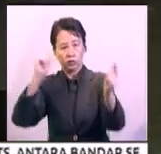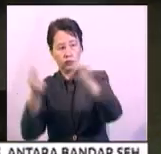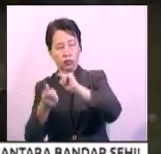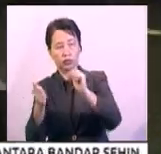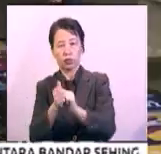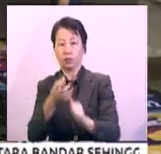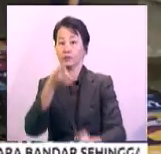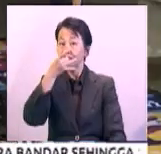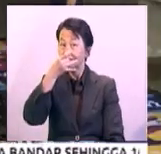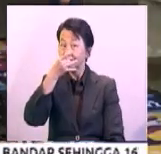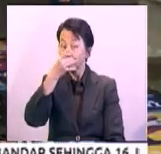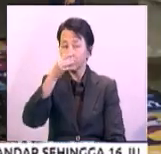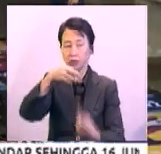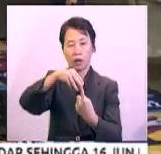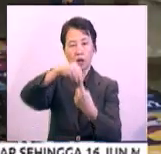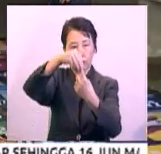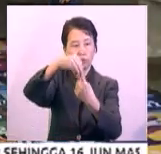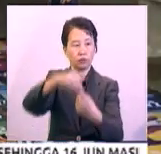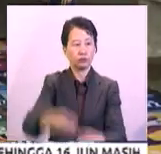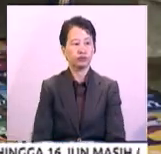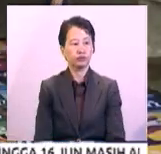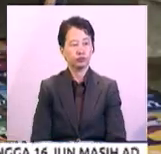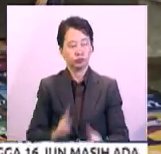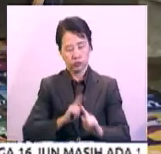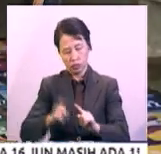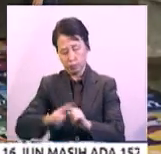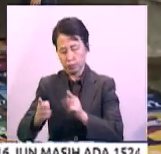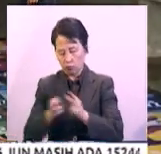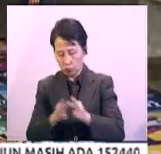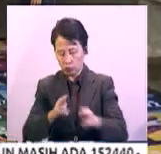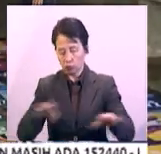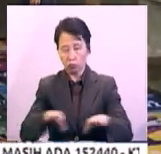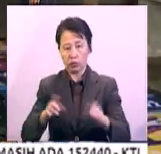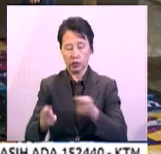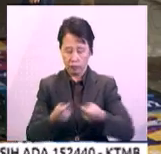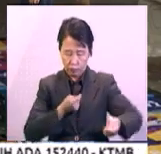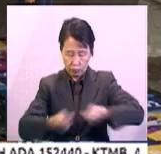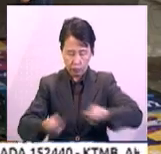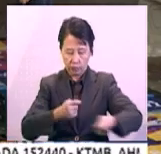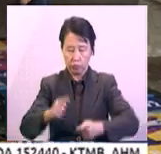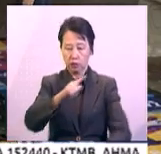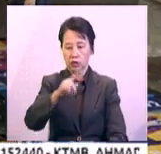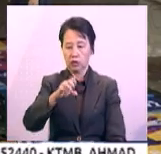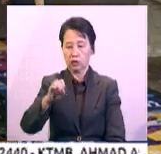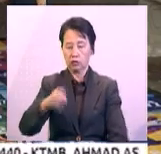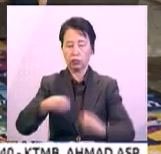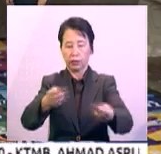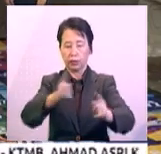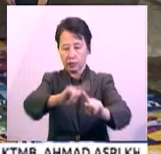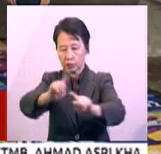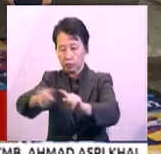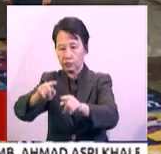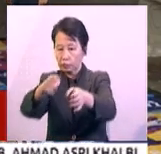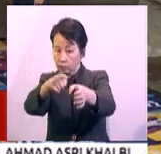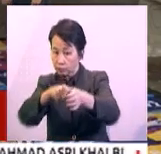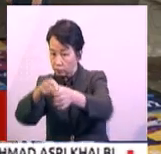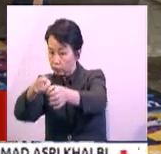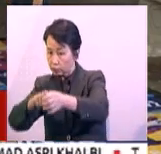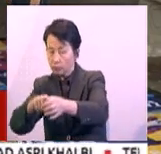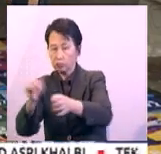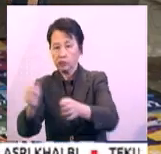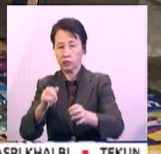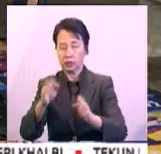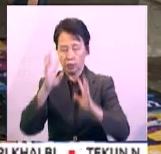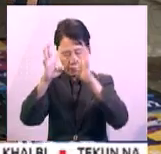khas. Pelbagai usaha telah dilakukan oleh pihak pentadbiran zoo negara untuk memberikan pelbagai daya tarikan dan